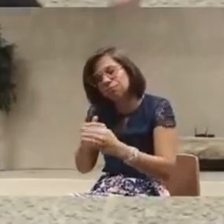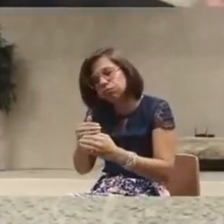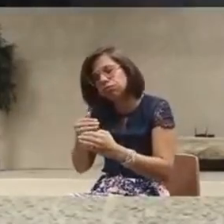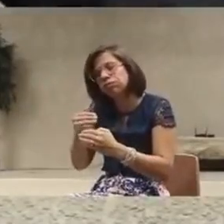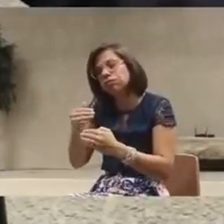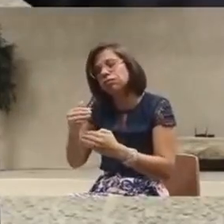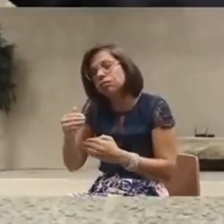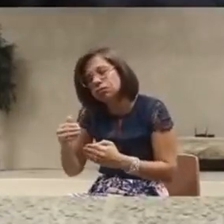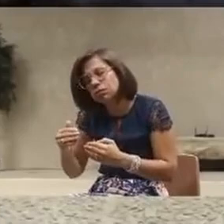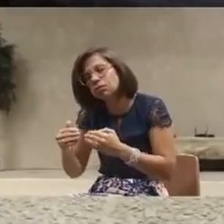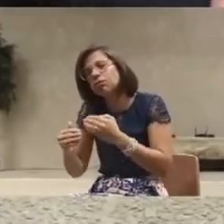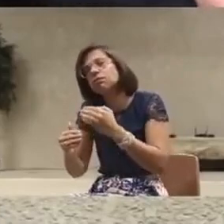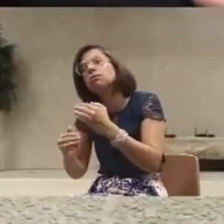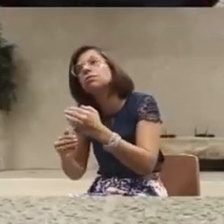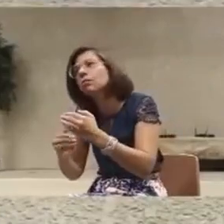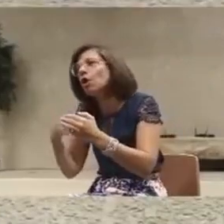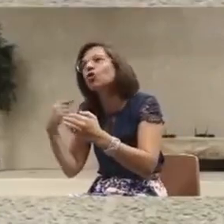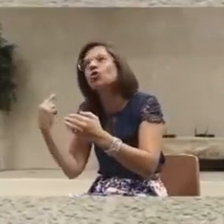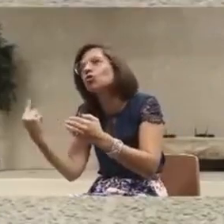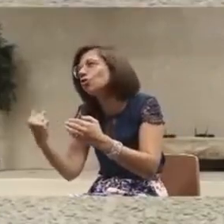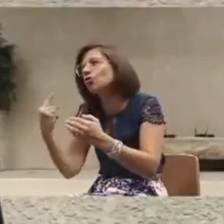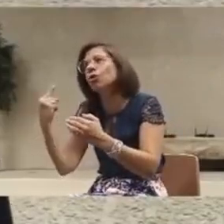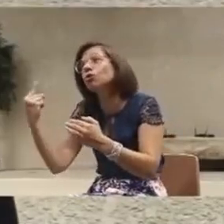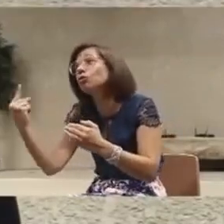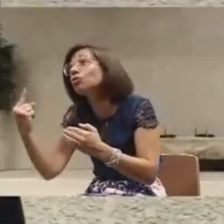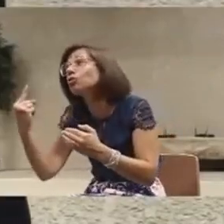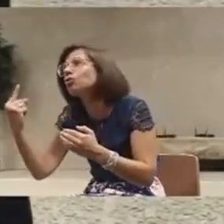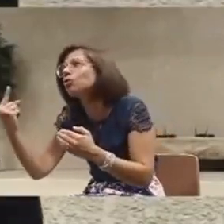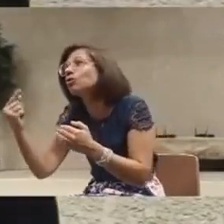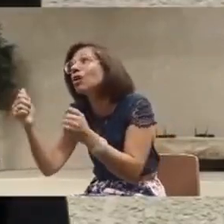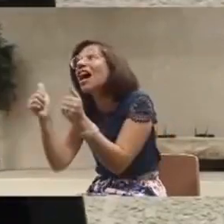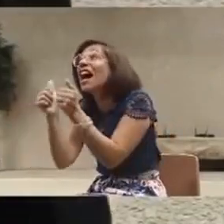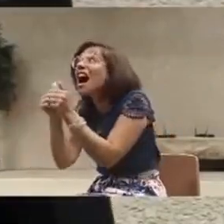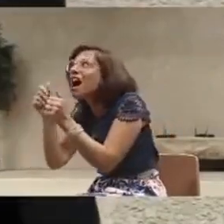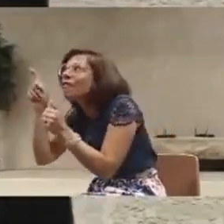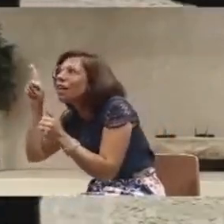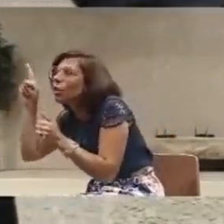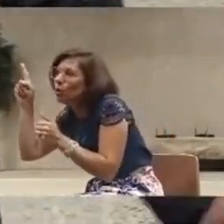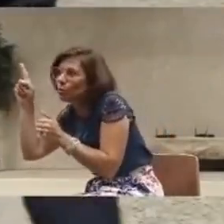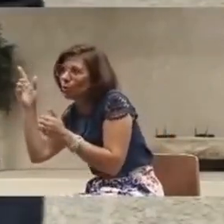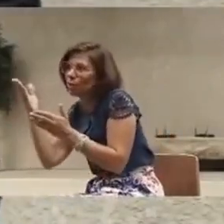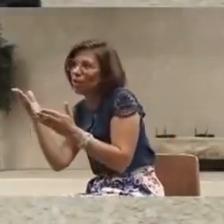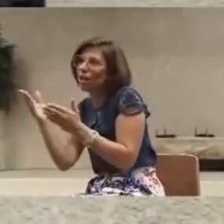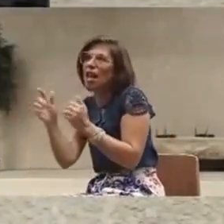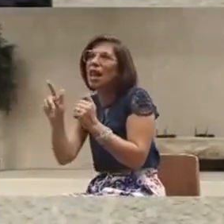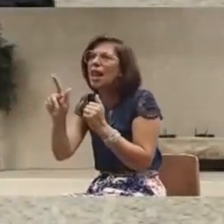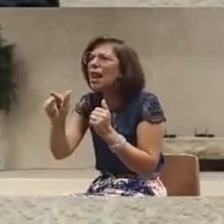C'est le lieu où nous pouvons expérimenter la provision de Dieu.